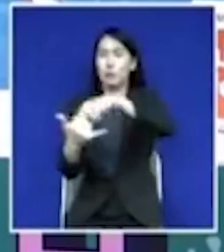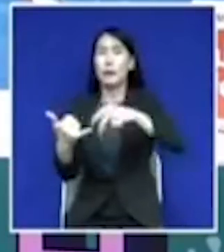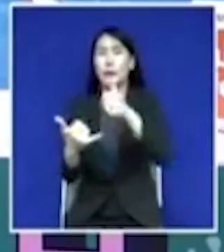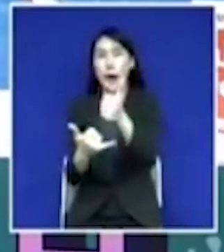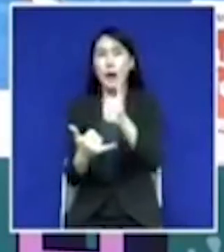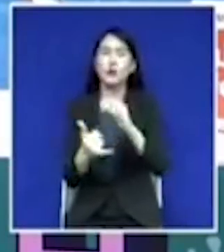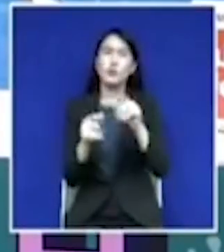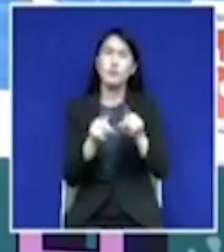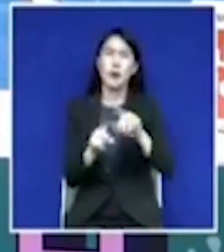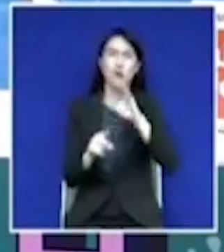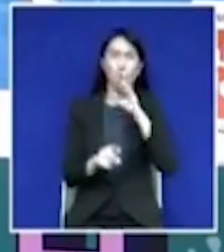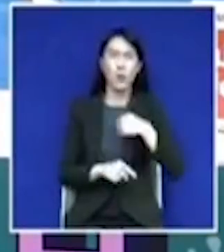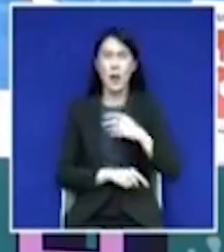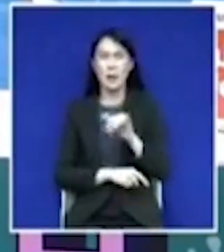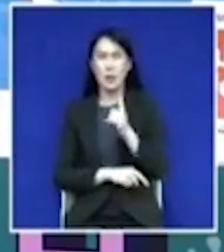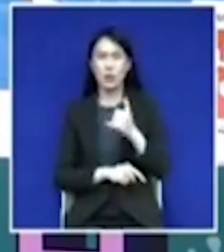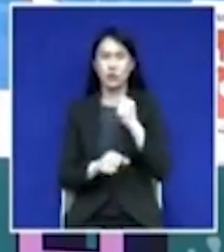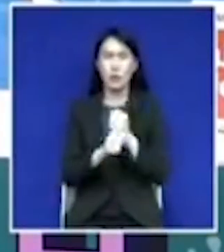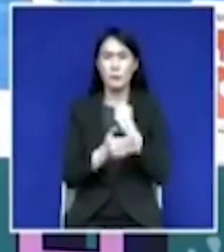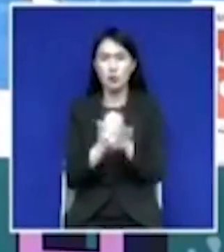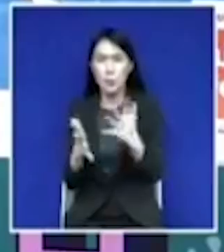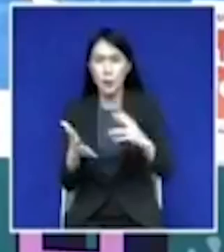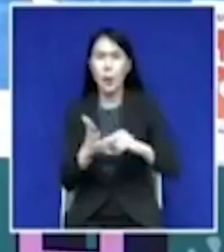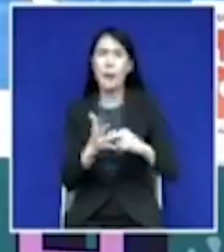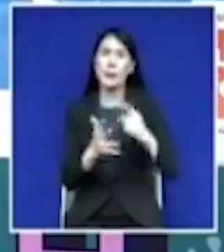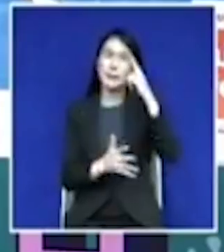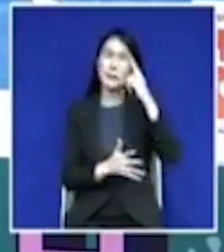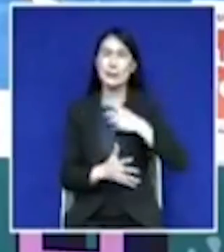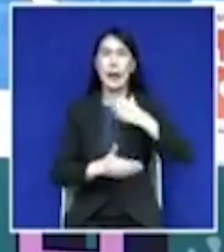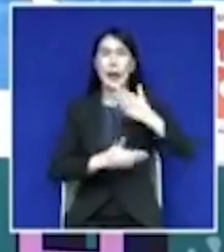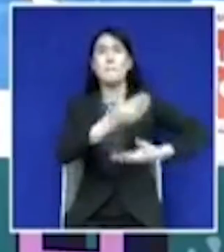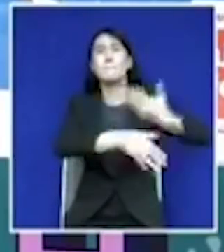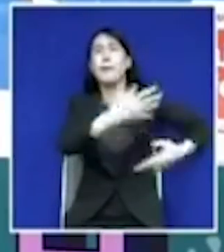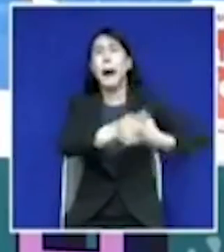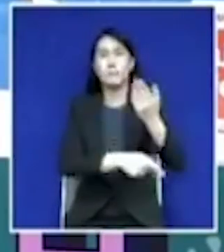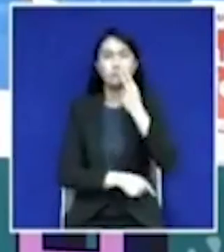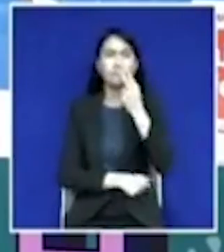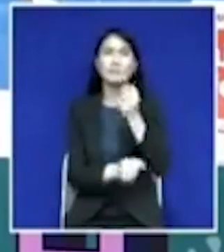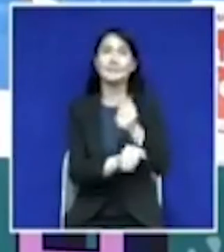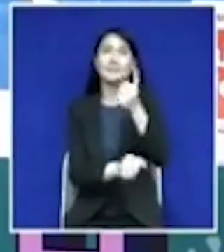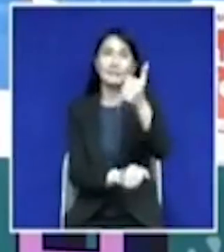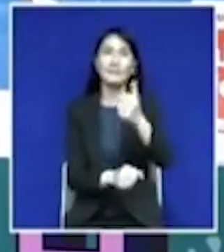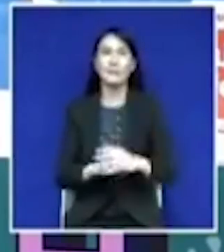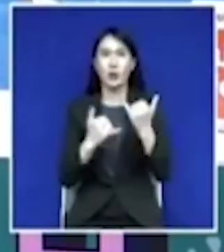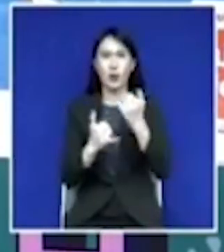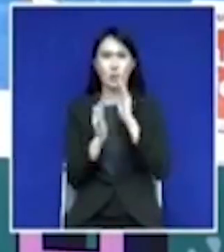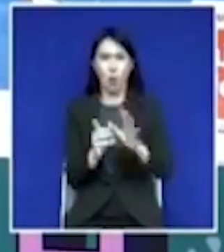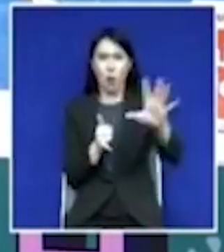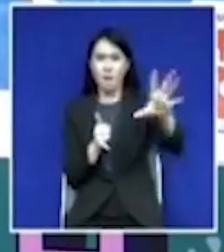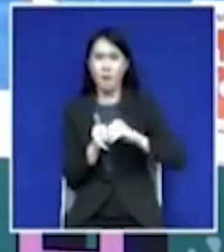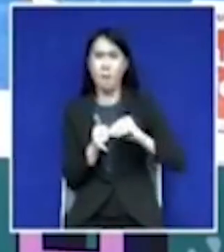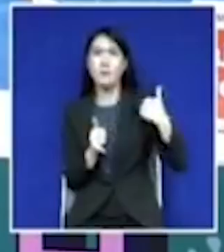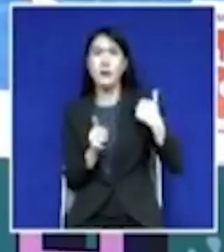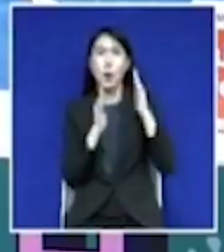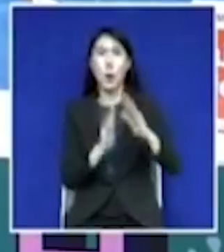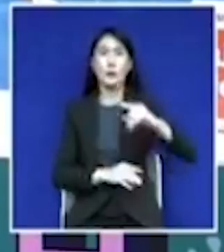รียกว่าวิกฤตดีไหมเดี๋ยวหลายคนบอกว่าไม่ใช่ก็เป็นประเด็นที่มันต้องเกิดขึ้นนะครับเพราะว่าคนที่ติดเชื้อมาจากต่างประเทศก็เข้าม